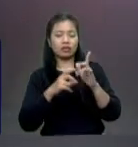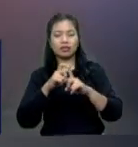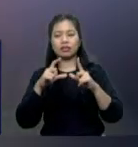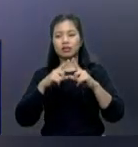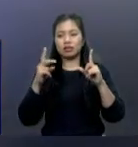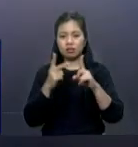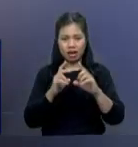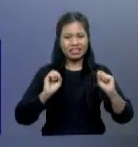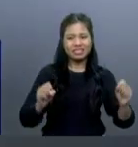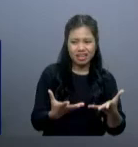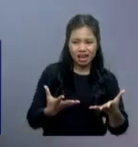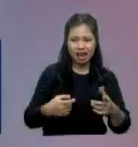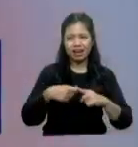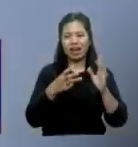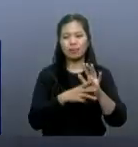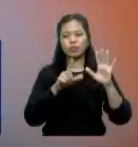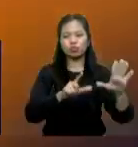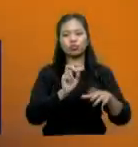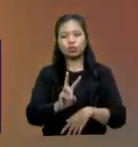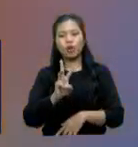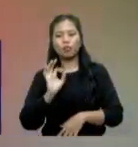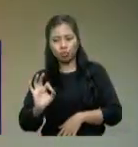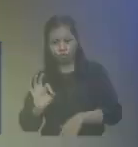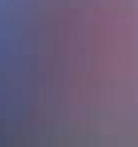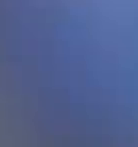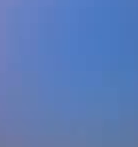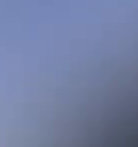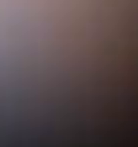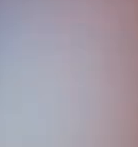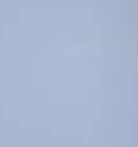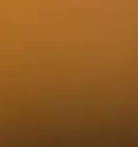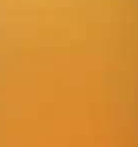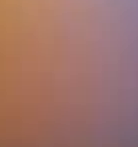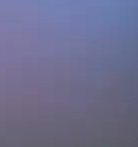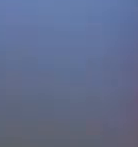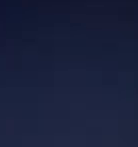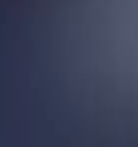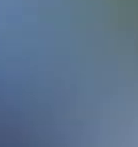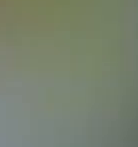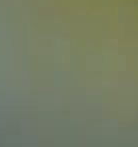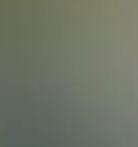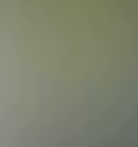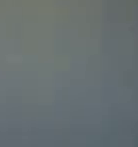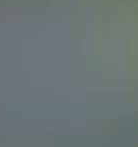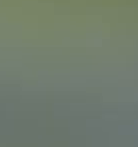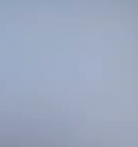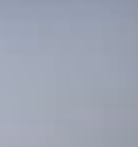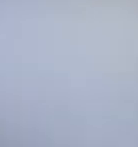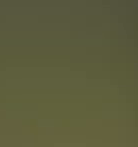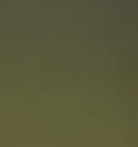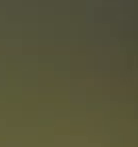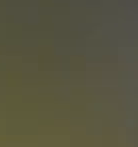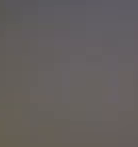kilometer 370-200 Jalan Tol Batang, Jawa Tengah pada Kamis pagi. Bus ditumpangi 32 penumpang